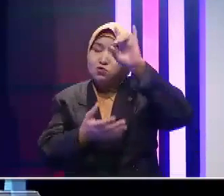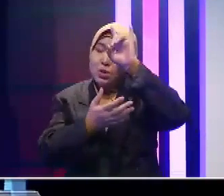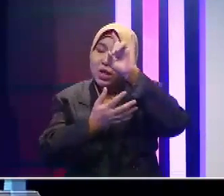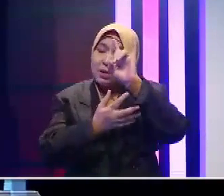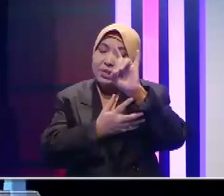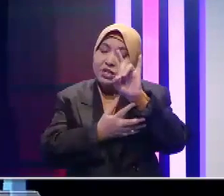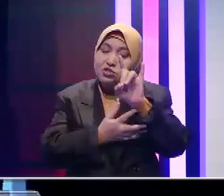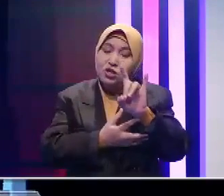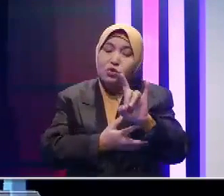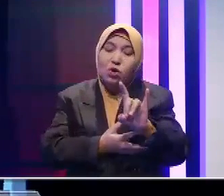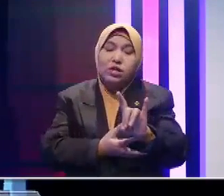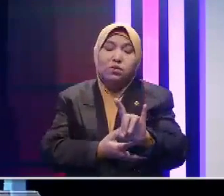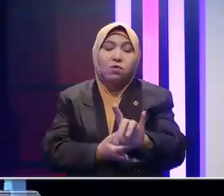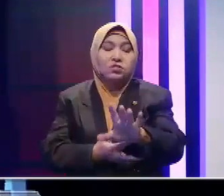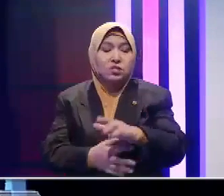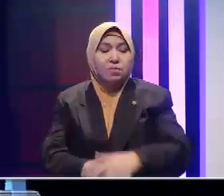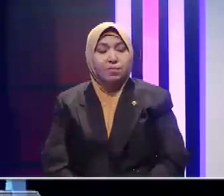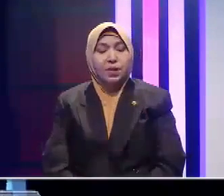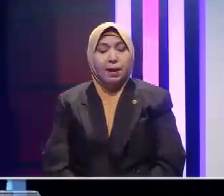minasyaitonirrajim.